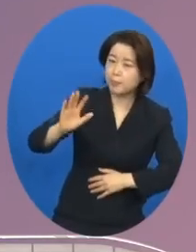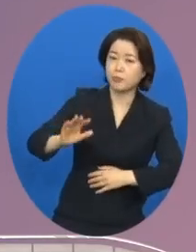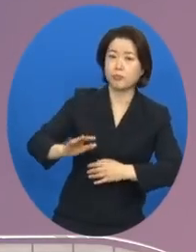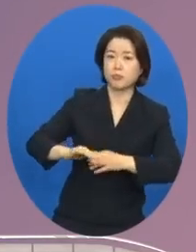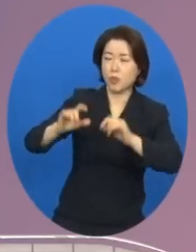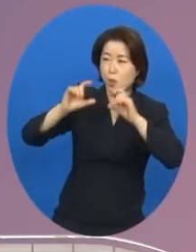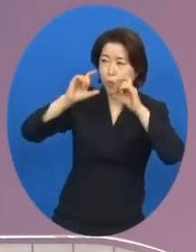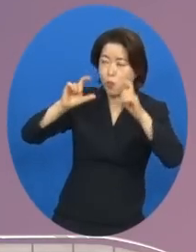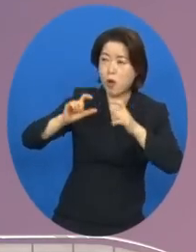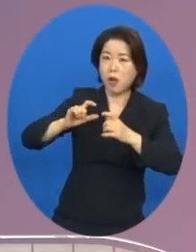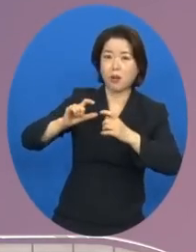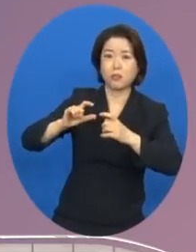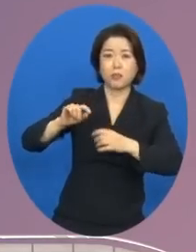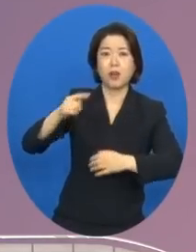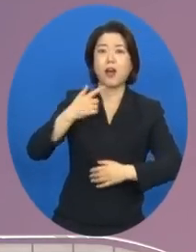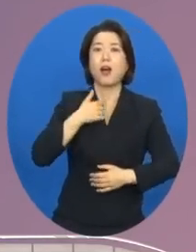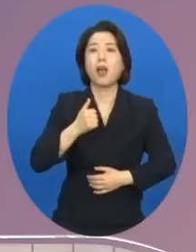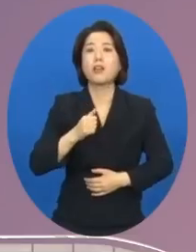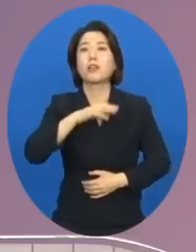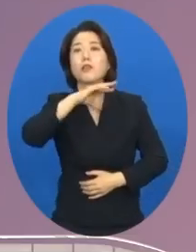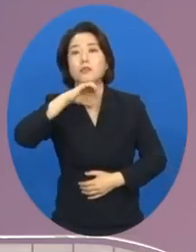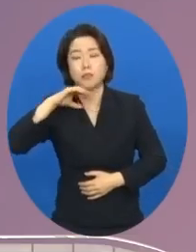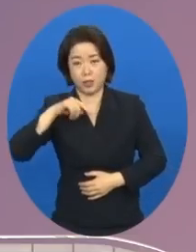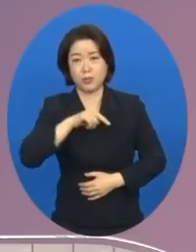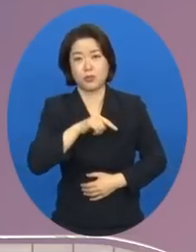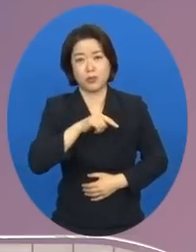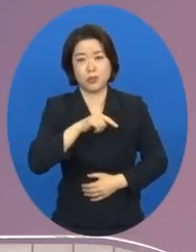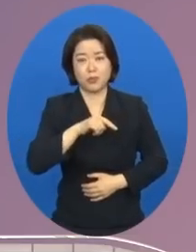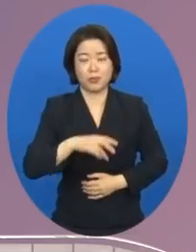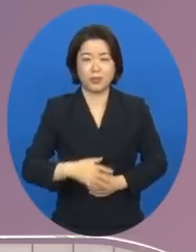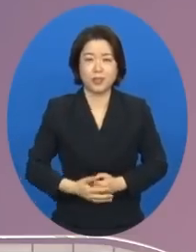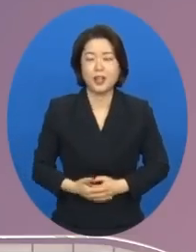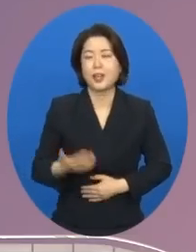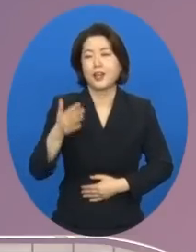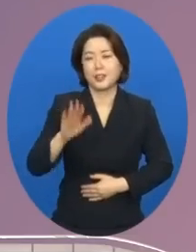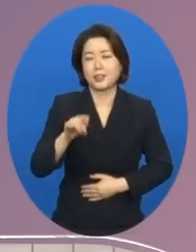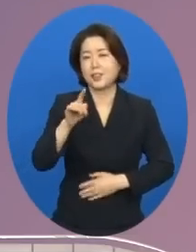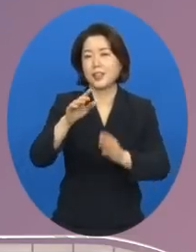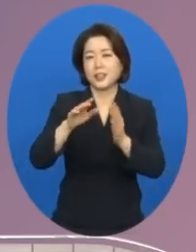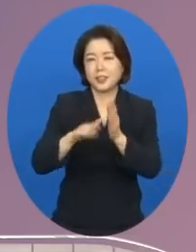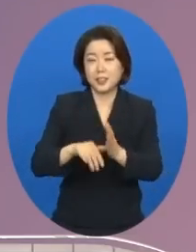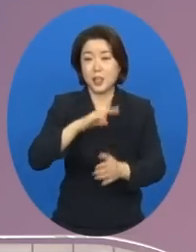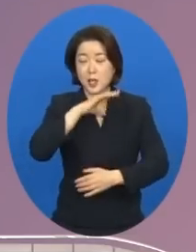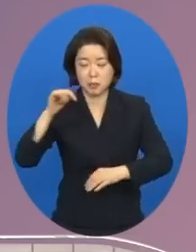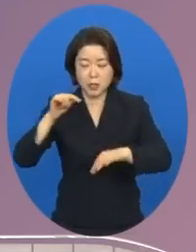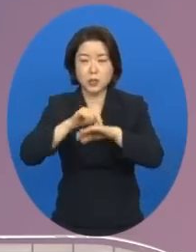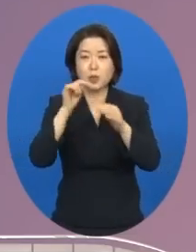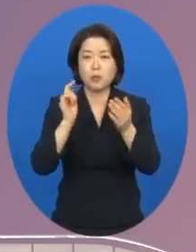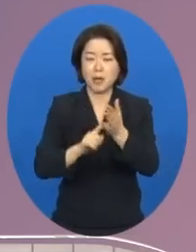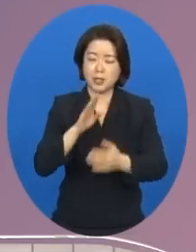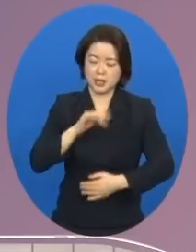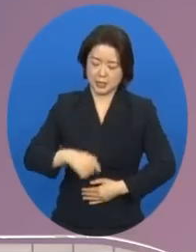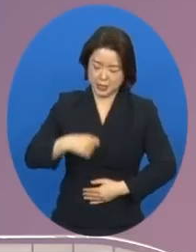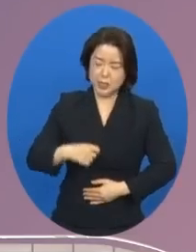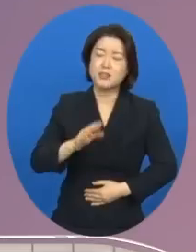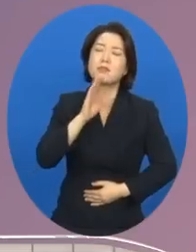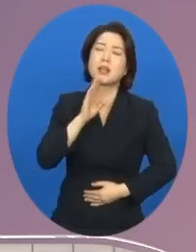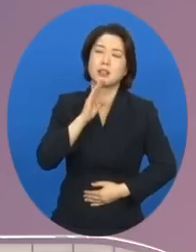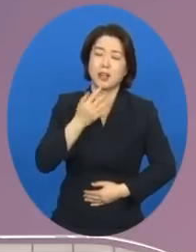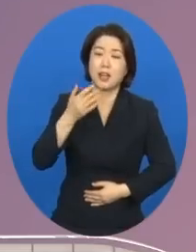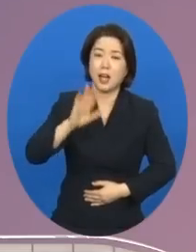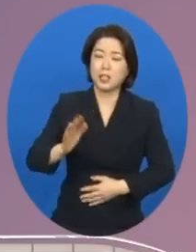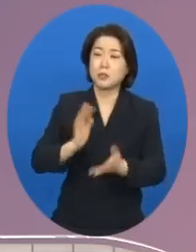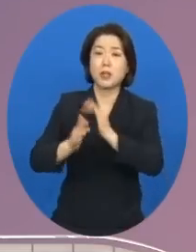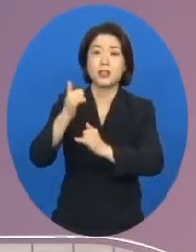주님만 따라가겠습니다 했던 사람이 베드로였습니다. 그런데 그때 그 베드로의 마음이 진심이었지만